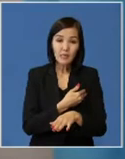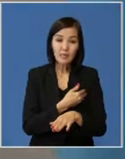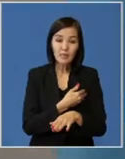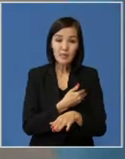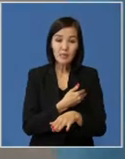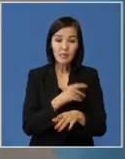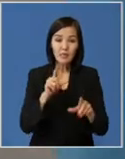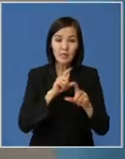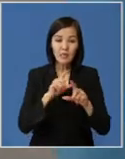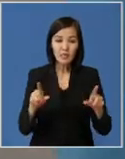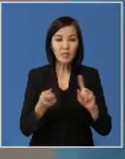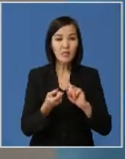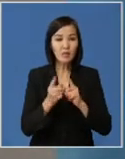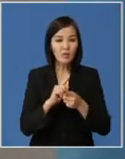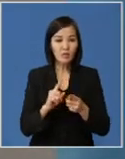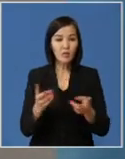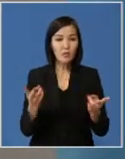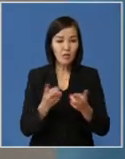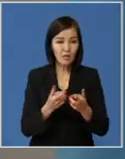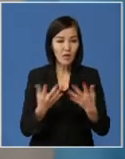керек. Елбасымызда ауылға қара деп отыр.